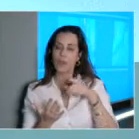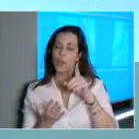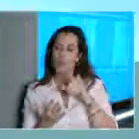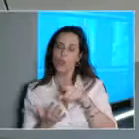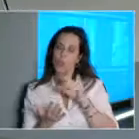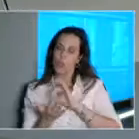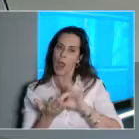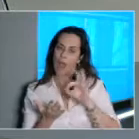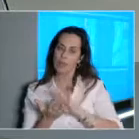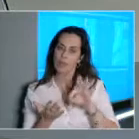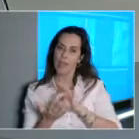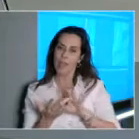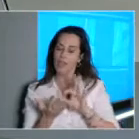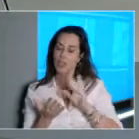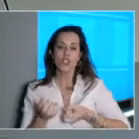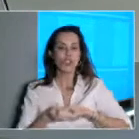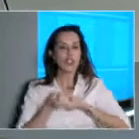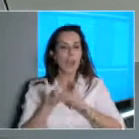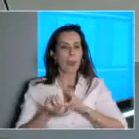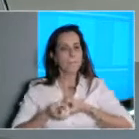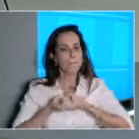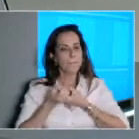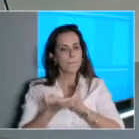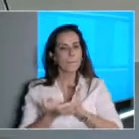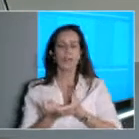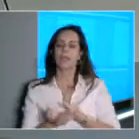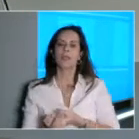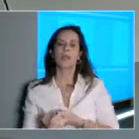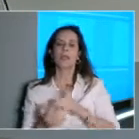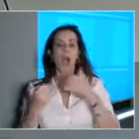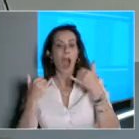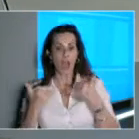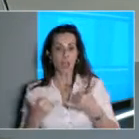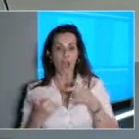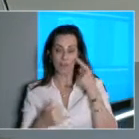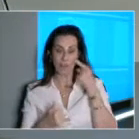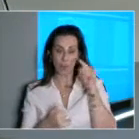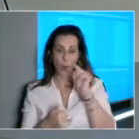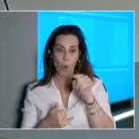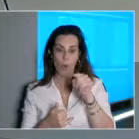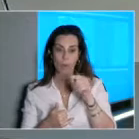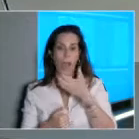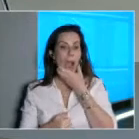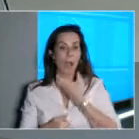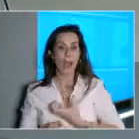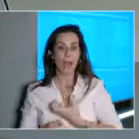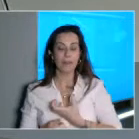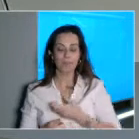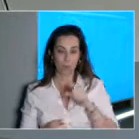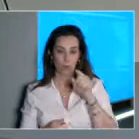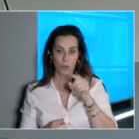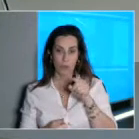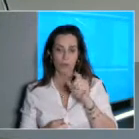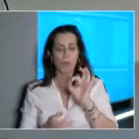כנראה לשירים וכתבים של מפורסמים. ועכשיו מביא לנו סיפור שמבחירי הרבנים, מנהיג